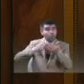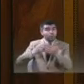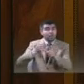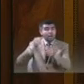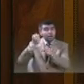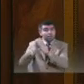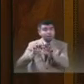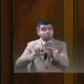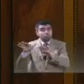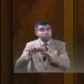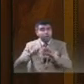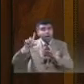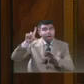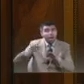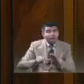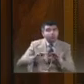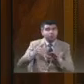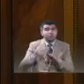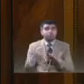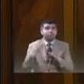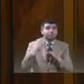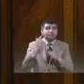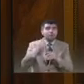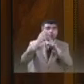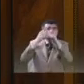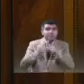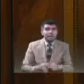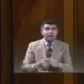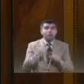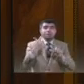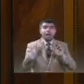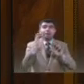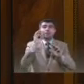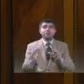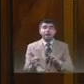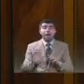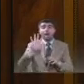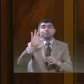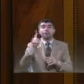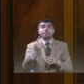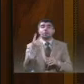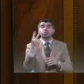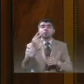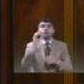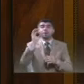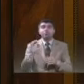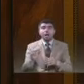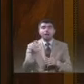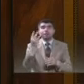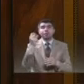عجز الميزانية من 7% من الناتج الداخلي الخام سنة 2012 إلى 5.2% سنة 2013، ثم